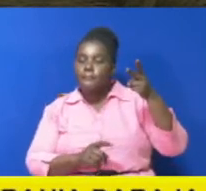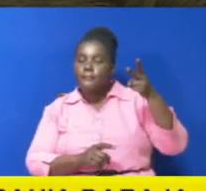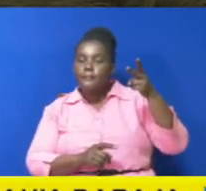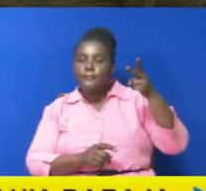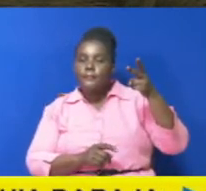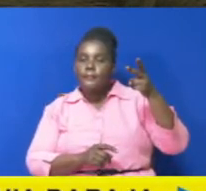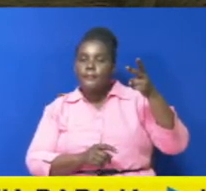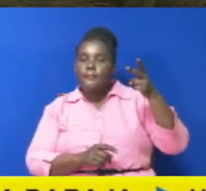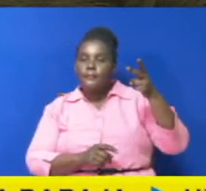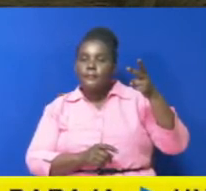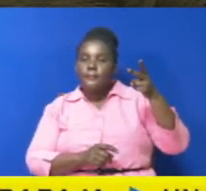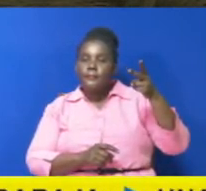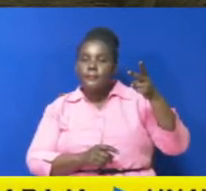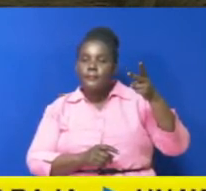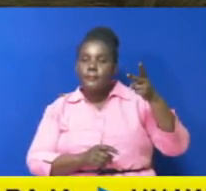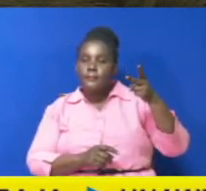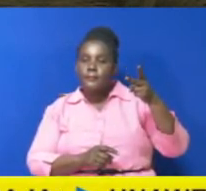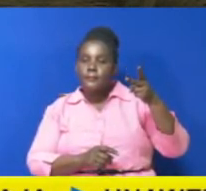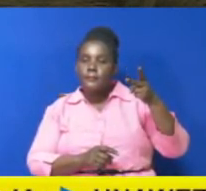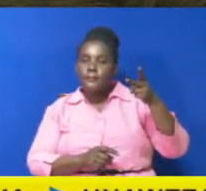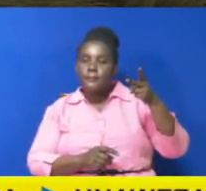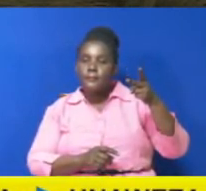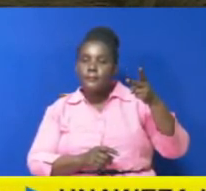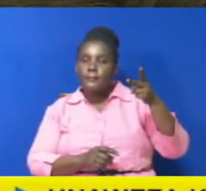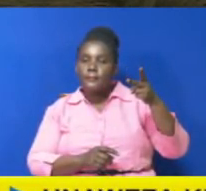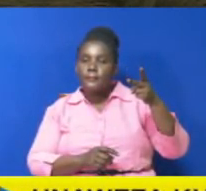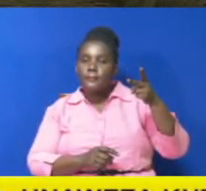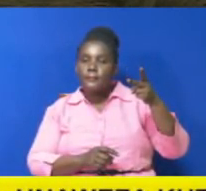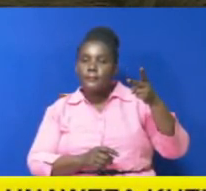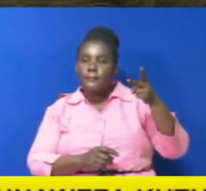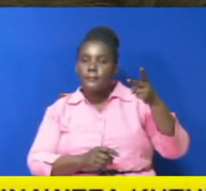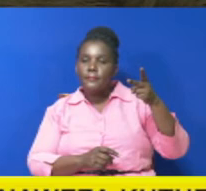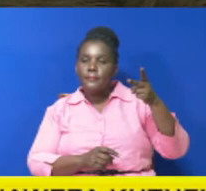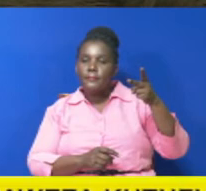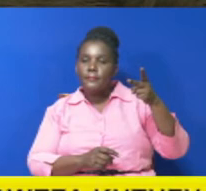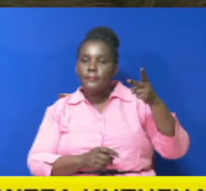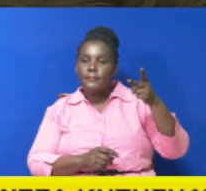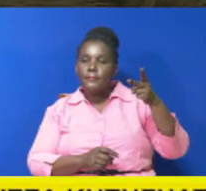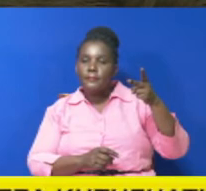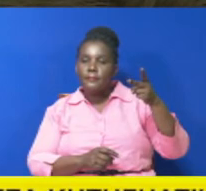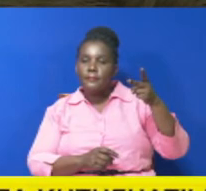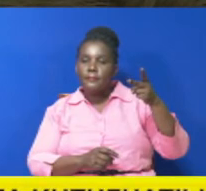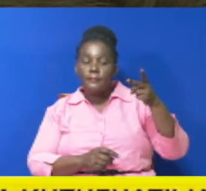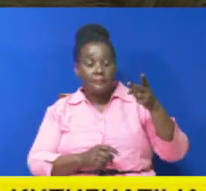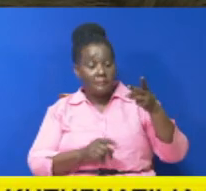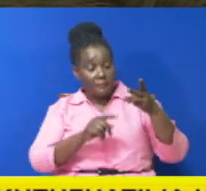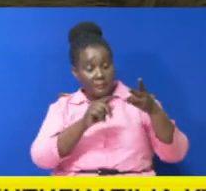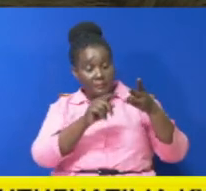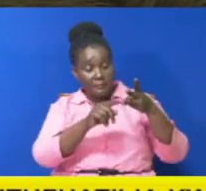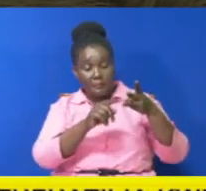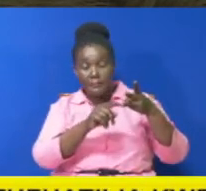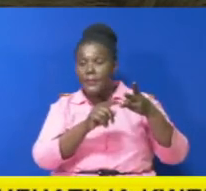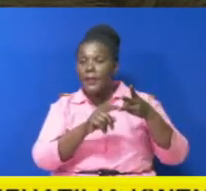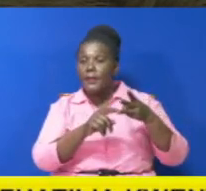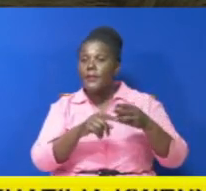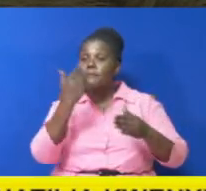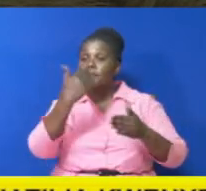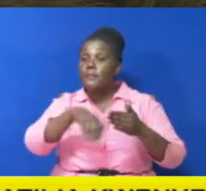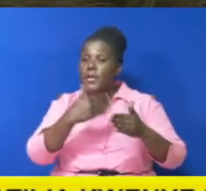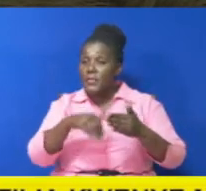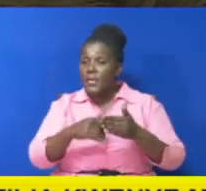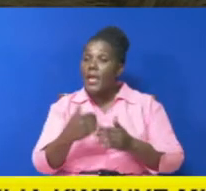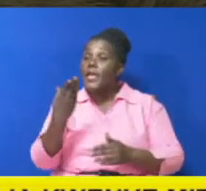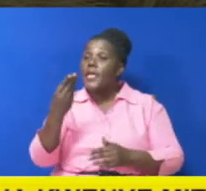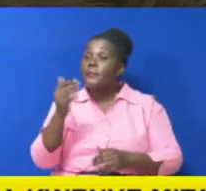biashara hii inaendelea kuwa ni moja ya biashara haramu ambazo zinaingiza kipato kikubwa sana